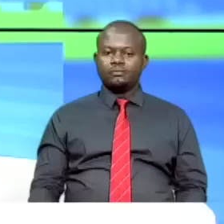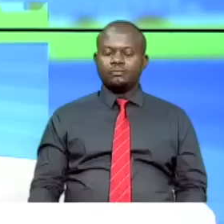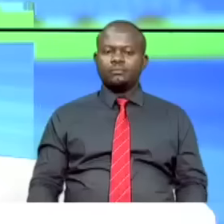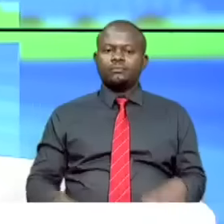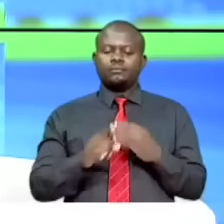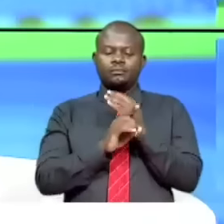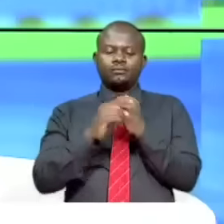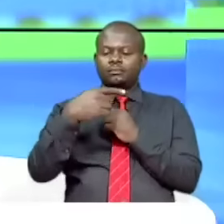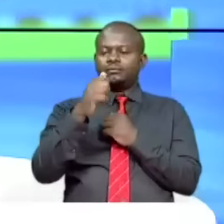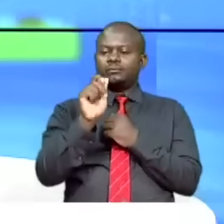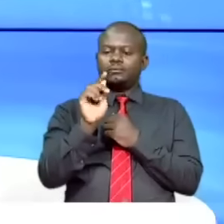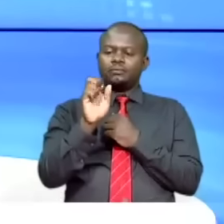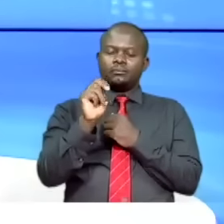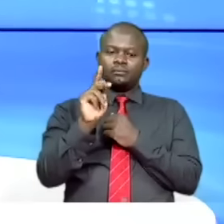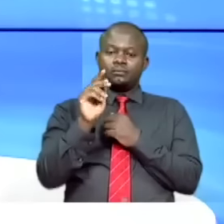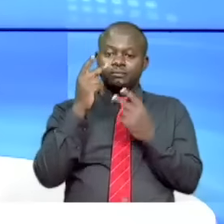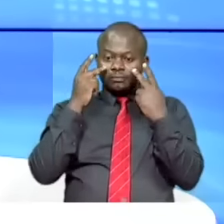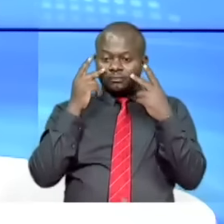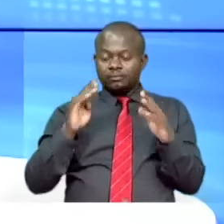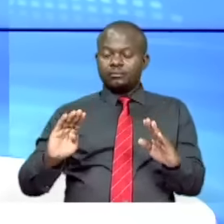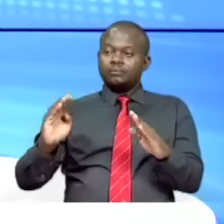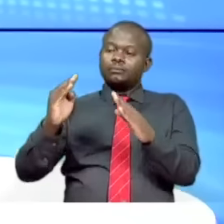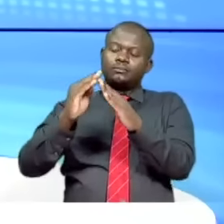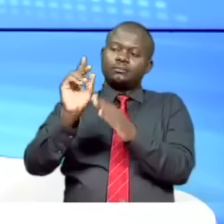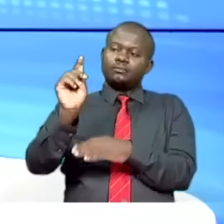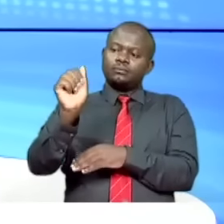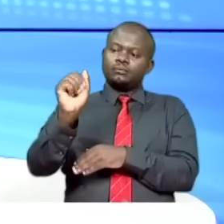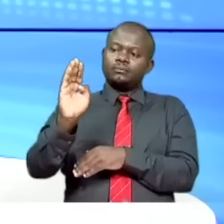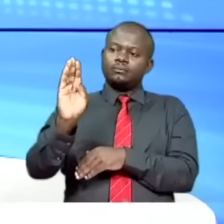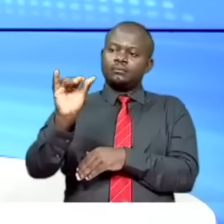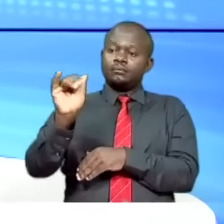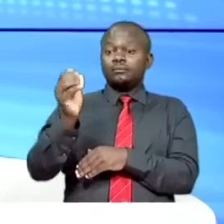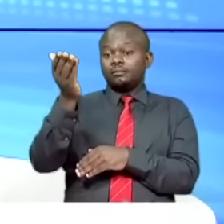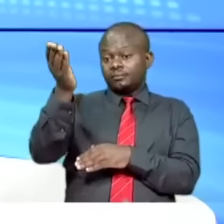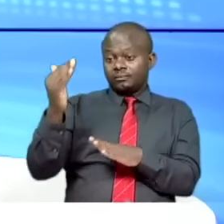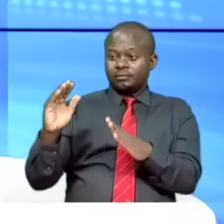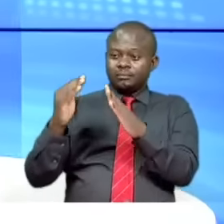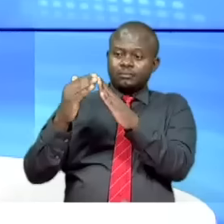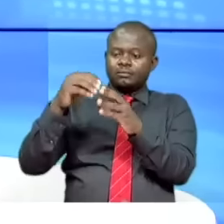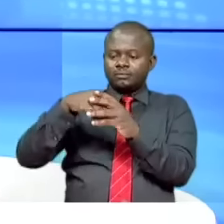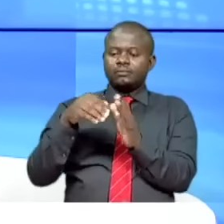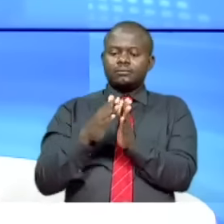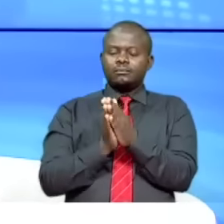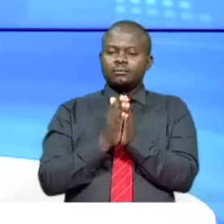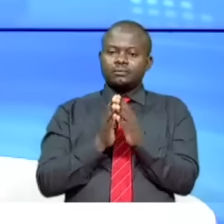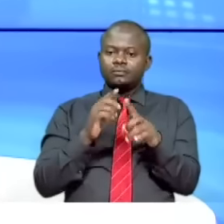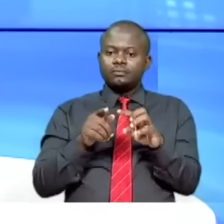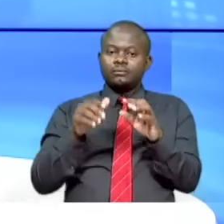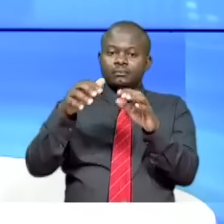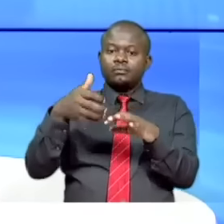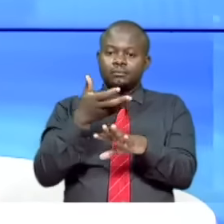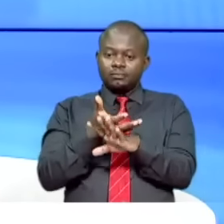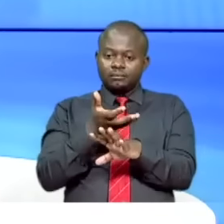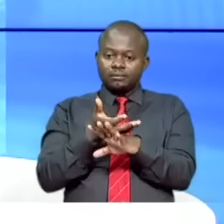Kareka Gakenke tugiye kureba umusozi wa Kabuye n'umusozi umbatiye amateka anyuranye hakaba hacukurwamo n'umunyu